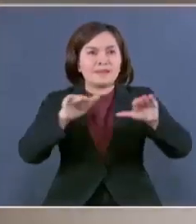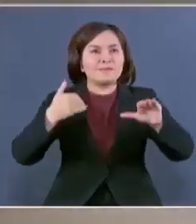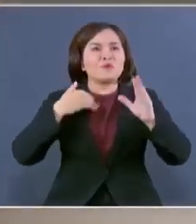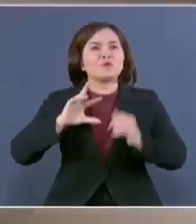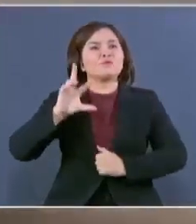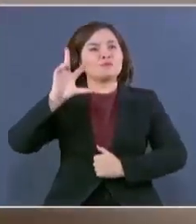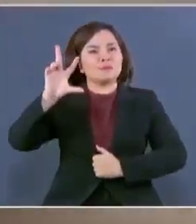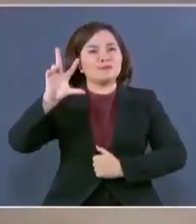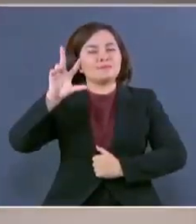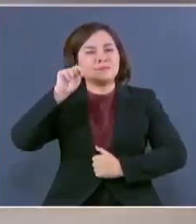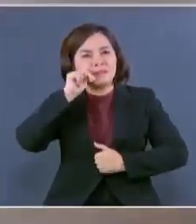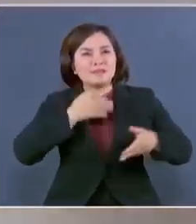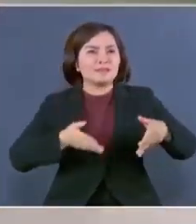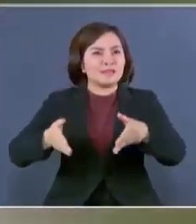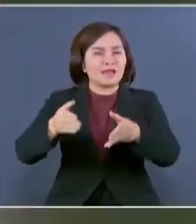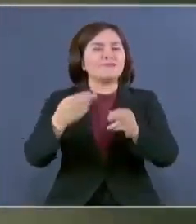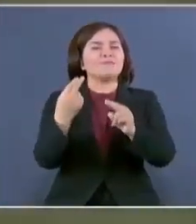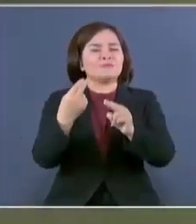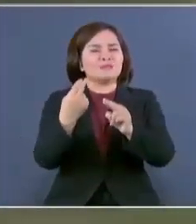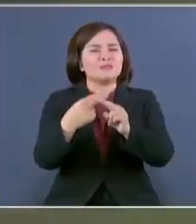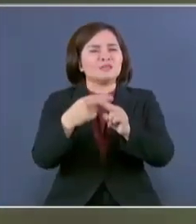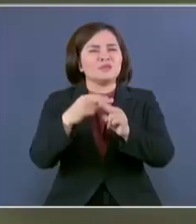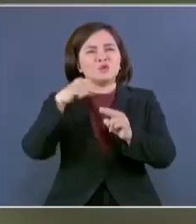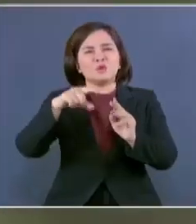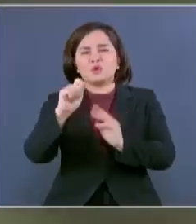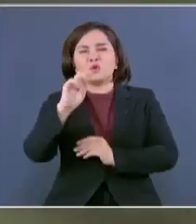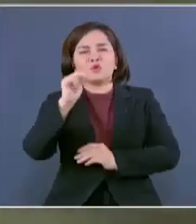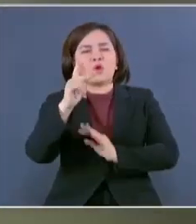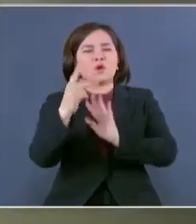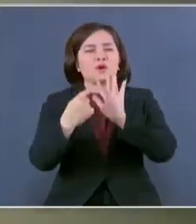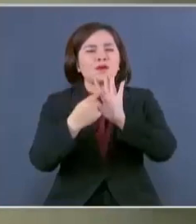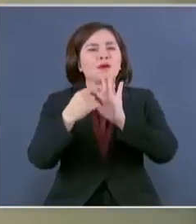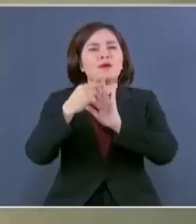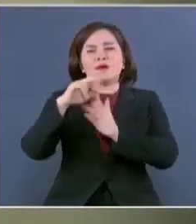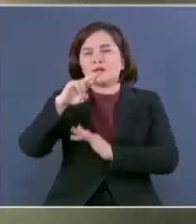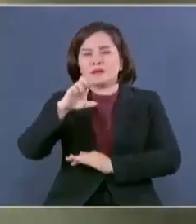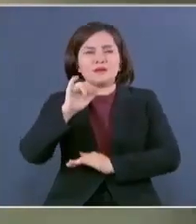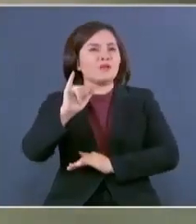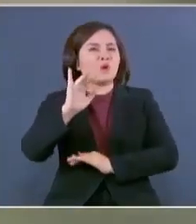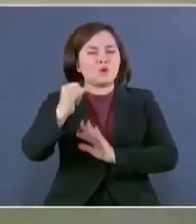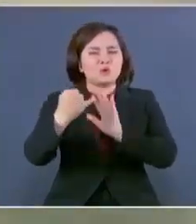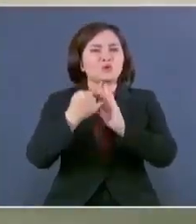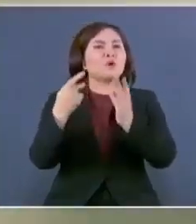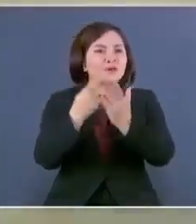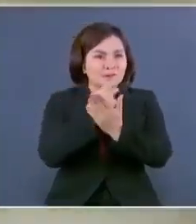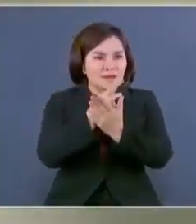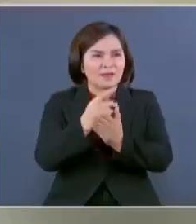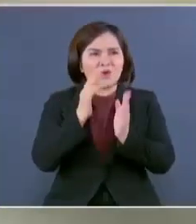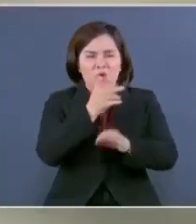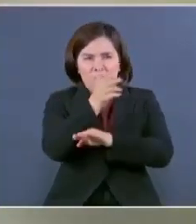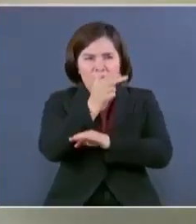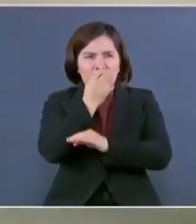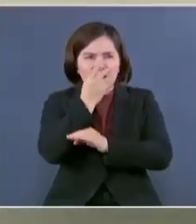ำที่ลำห้วยซองกะเรียครับที่จังหวัดกาญจนบุรีพัดลอยไปกลางลำห้วยนะครับซึ่งผู้โพสต์ก็พยายามเข้าไปช่วยเหลือน